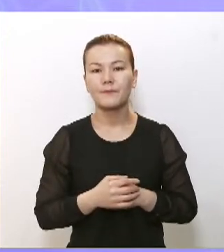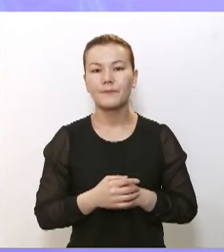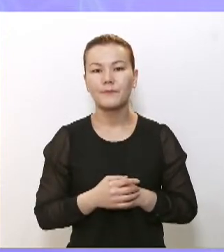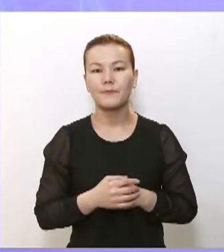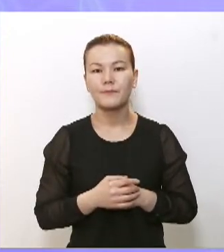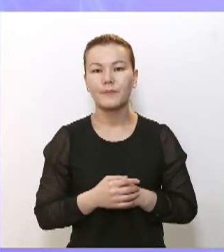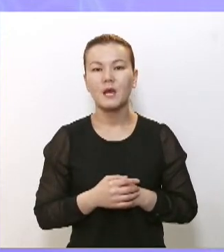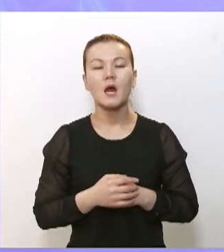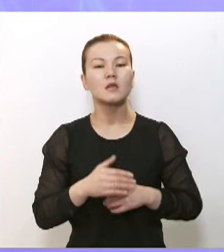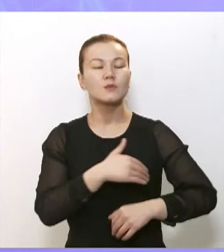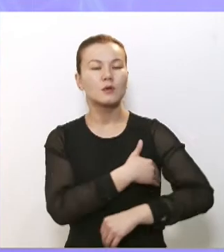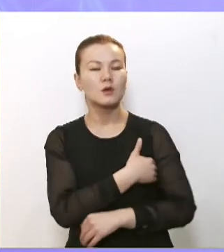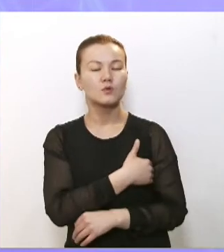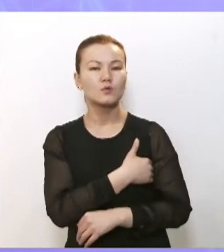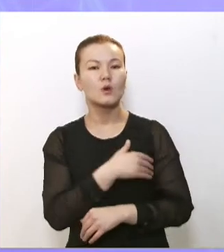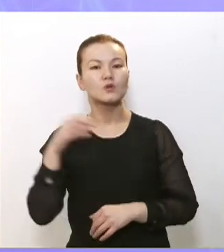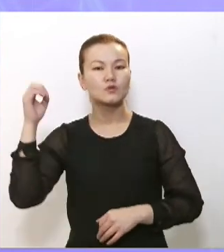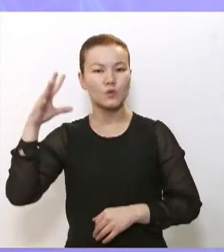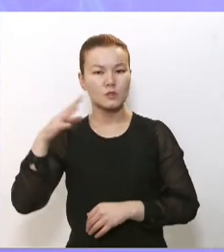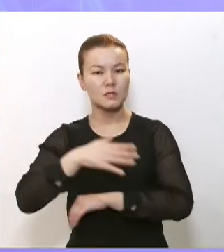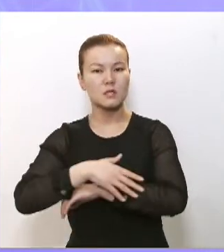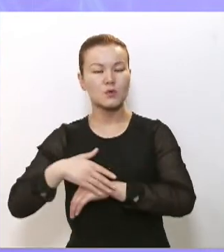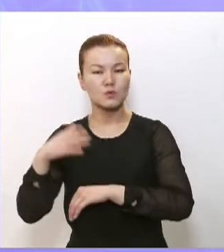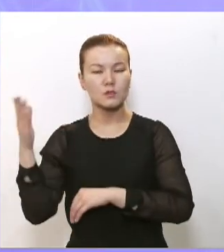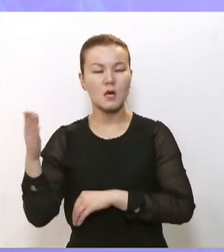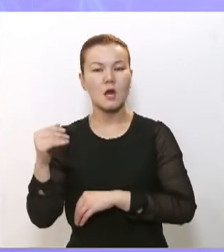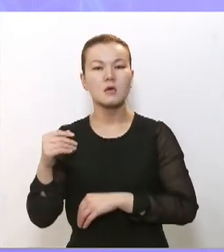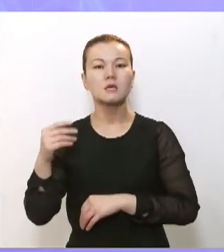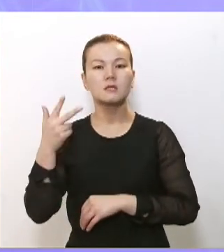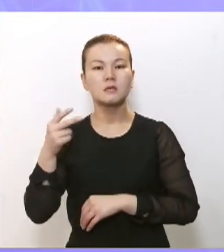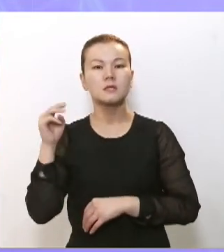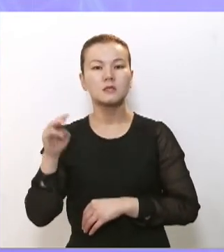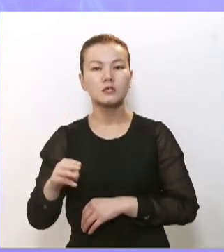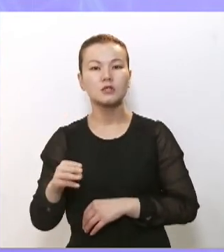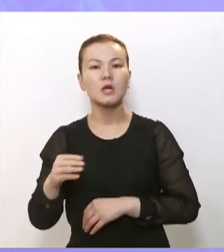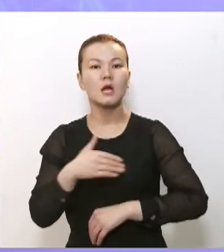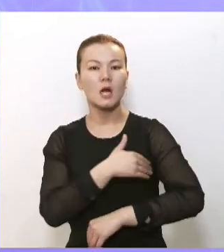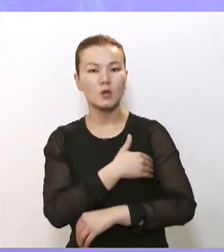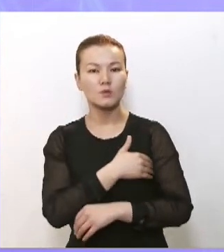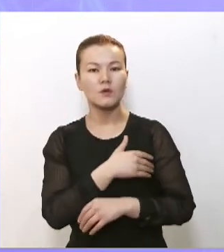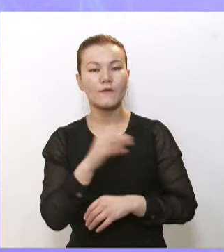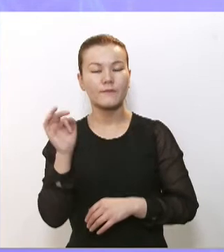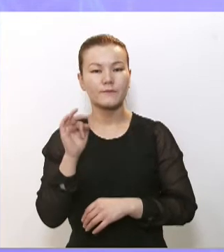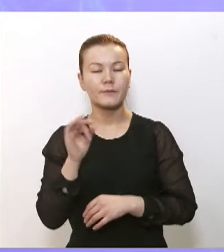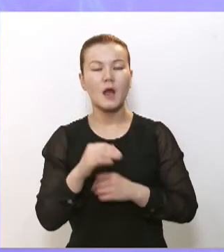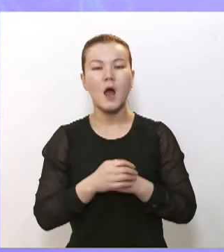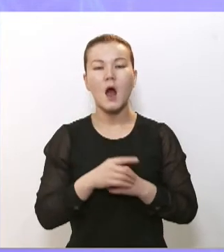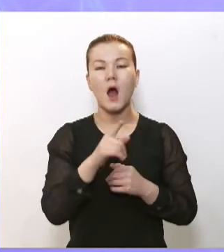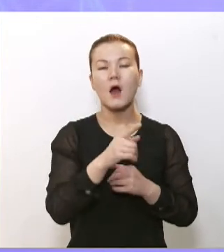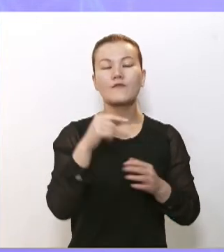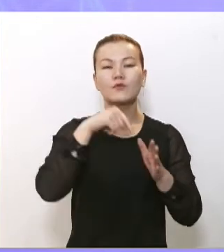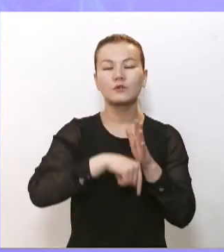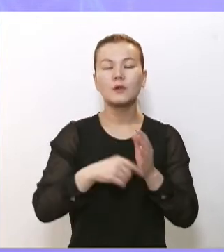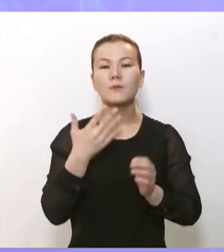температура солнце снаружи 3000 градусов а внутри в пять раз